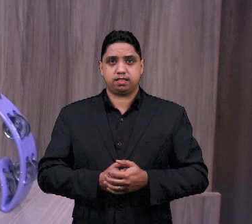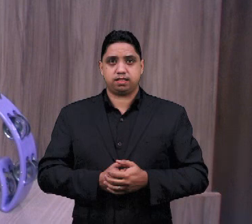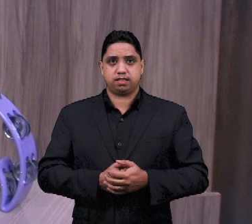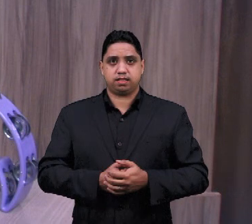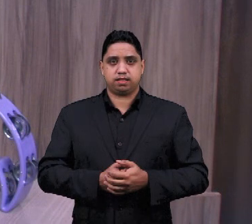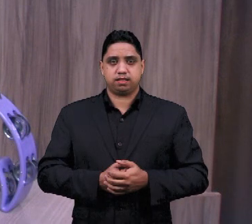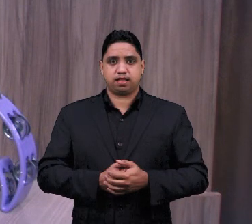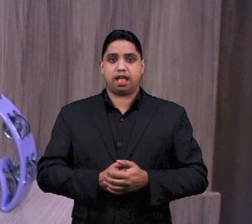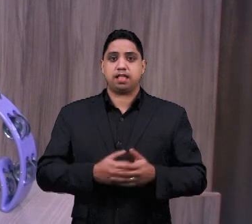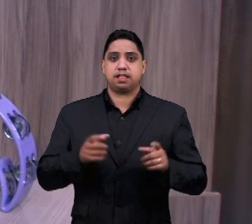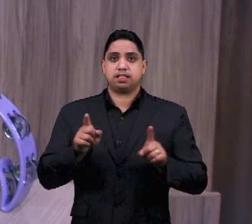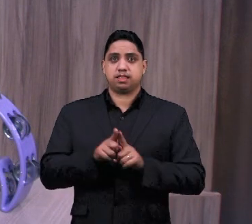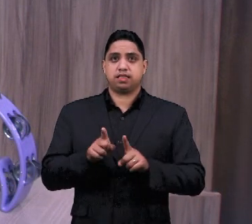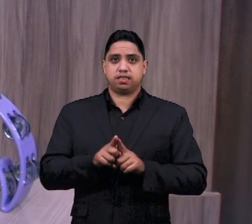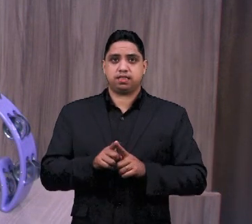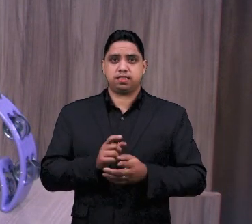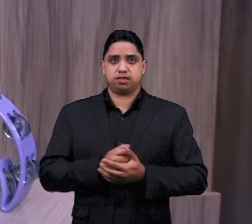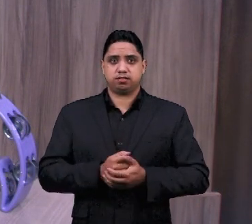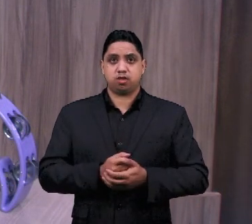Et aussi, on peut